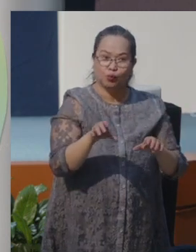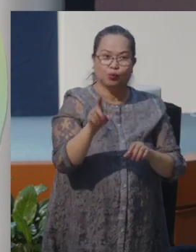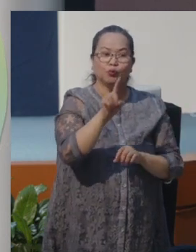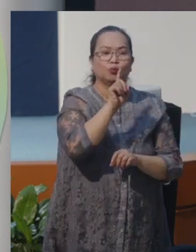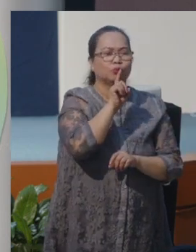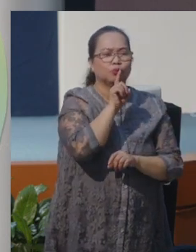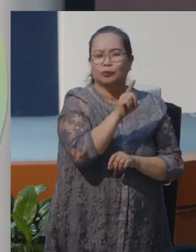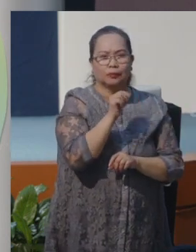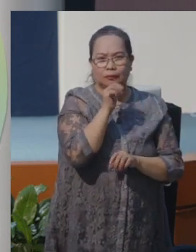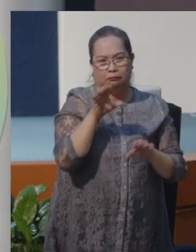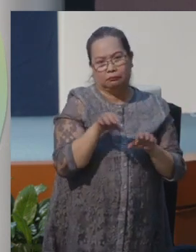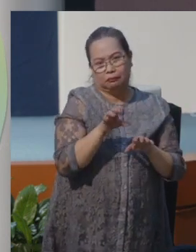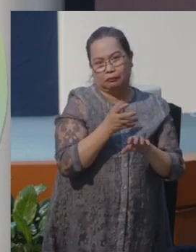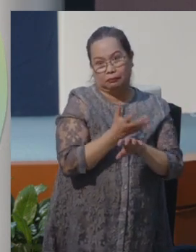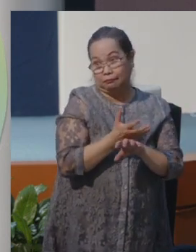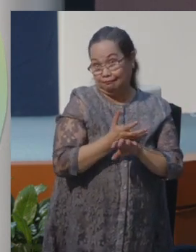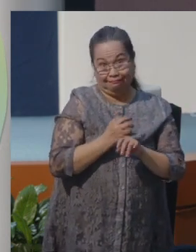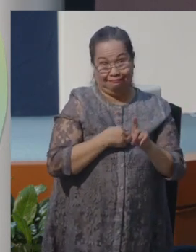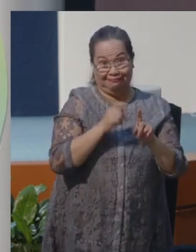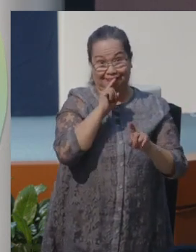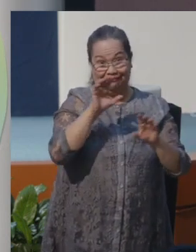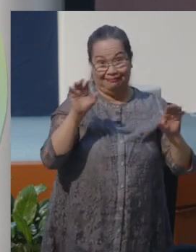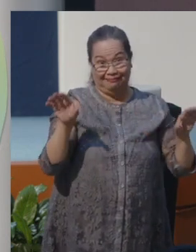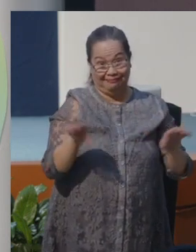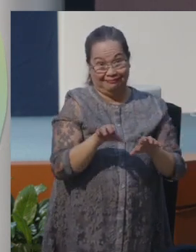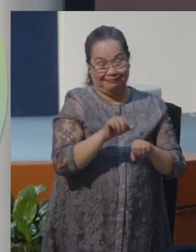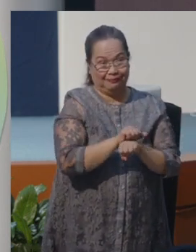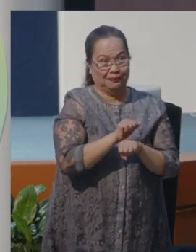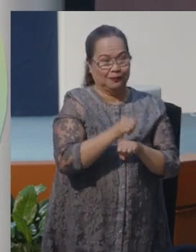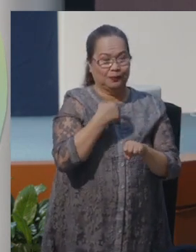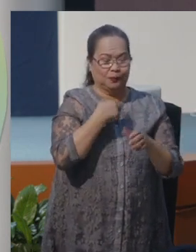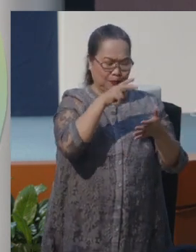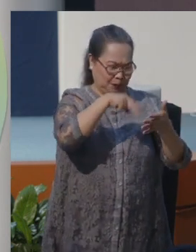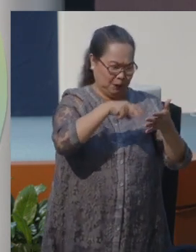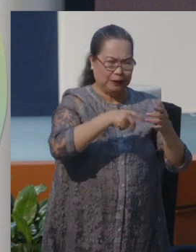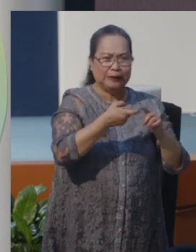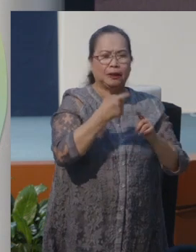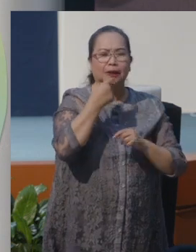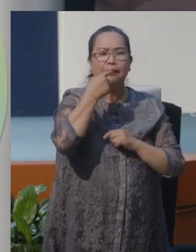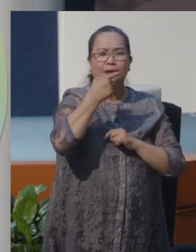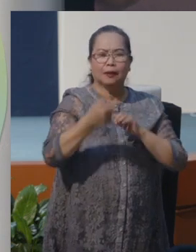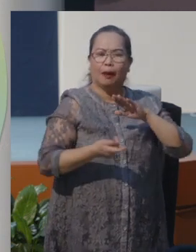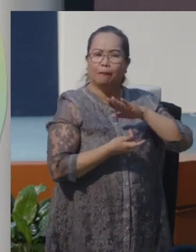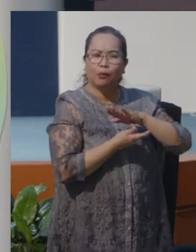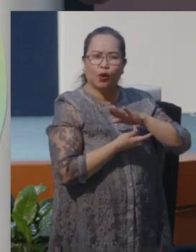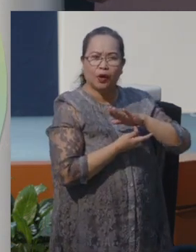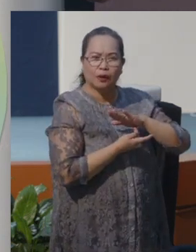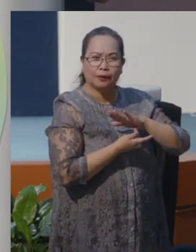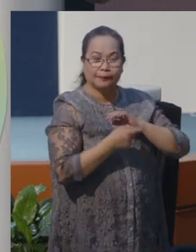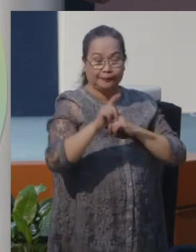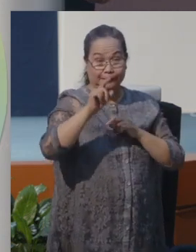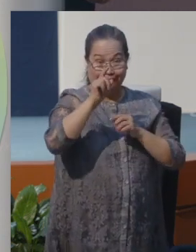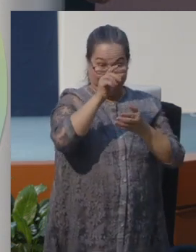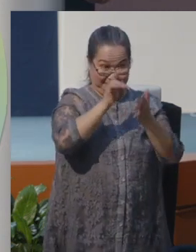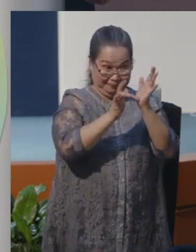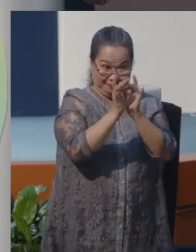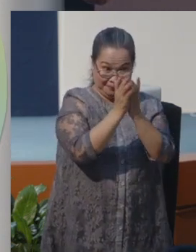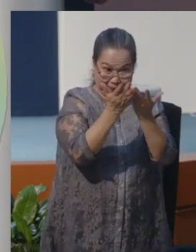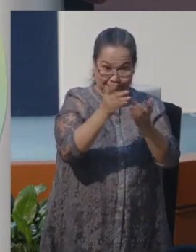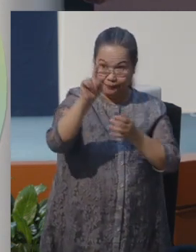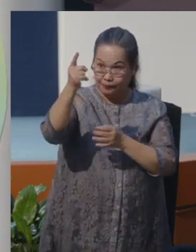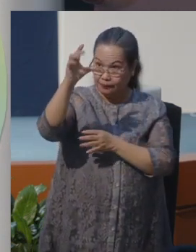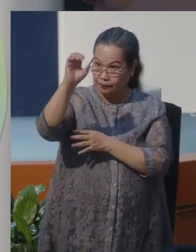ordinaryong gawain. Mababasa natin to halimbawa sa sinabi ni Pablo sa 1 Corinthians chapter 1